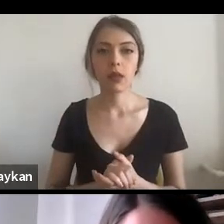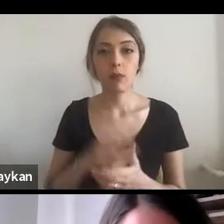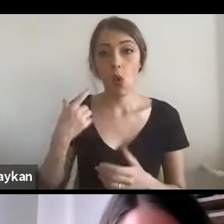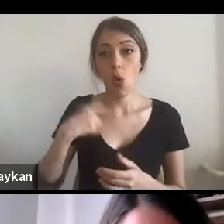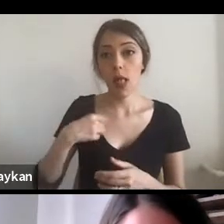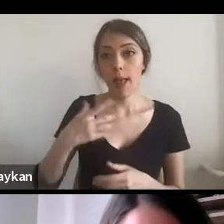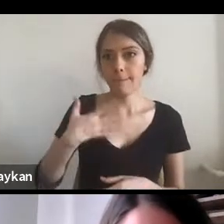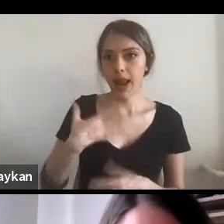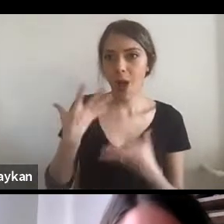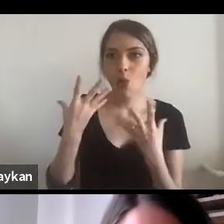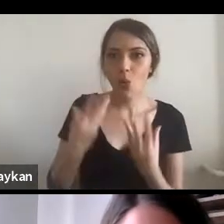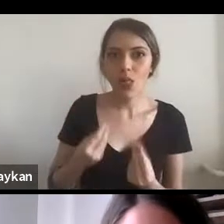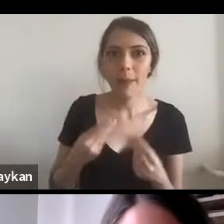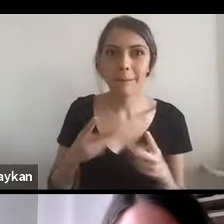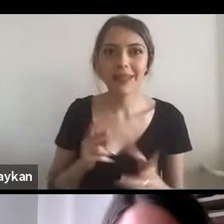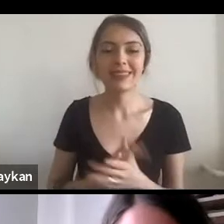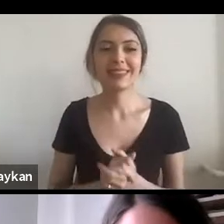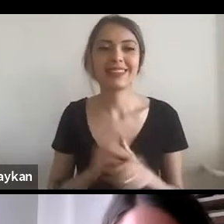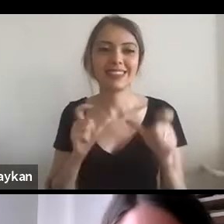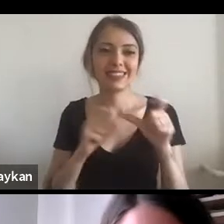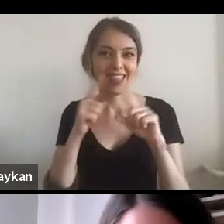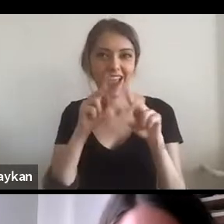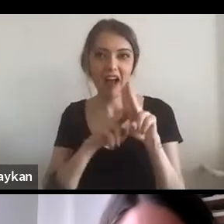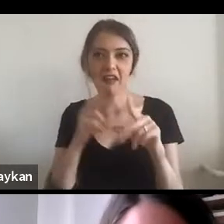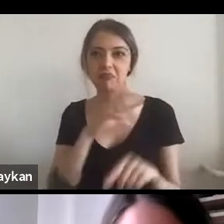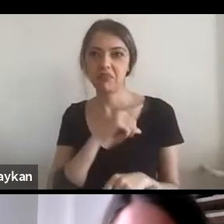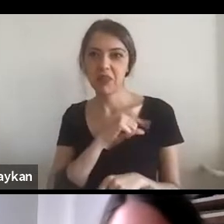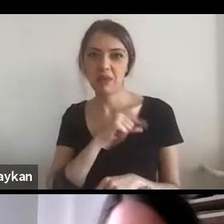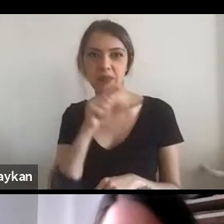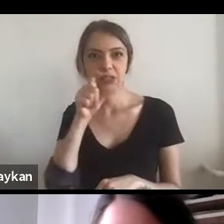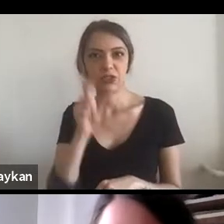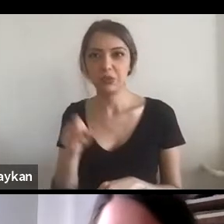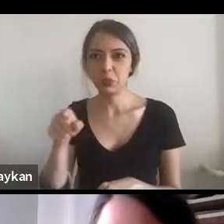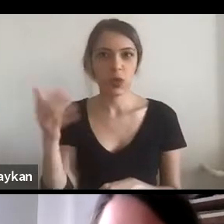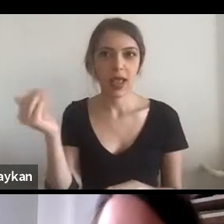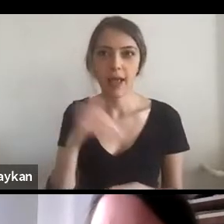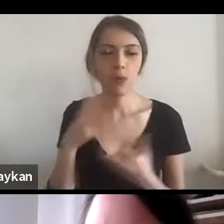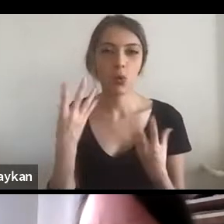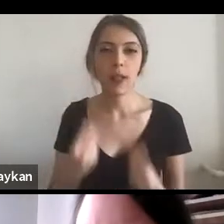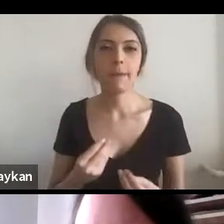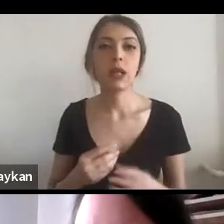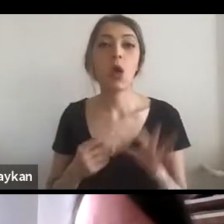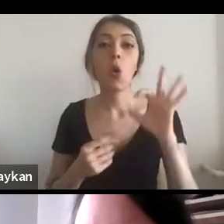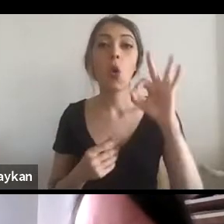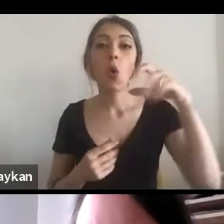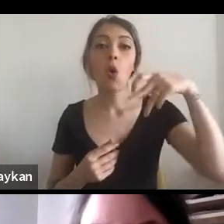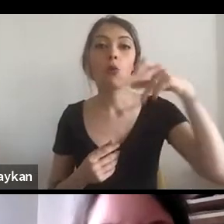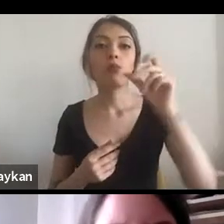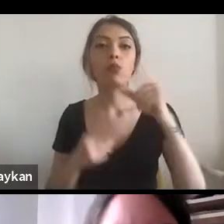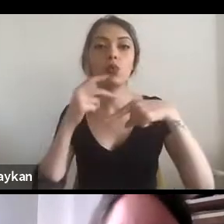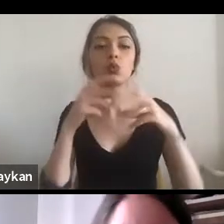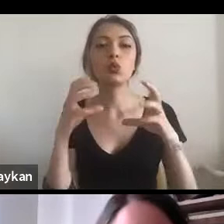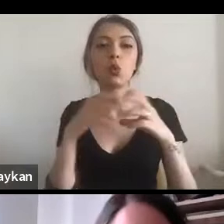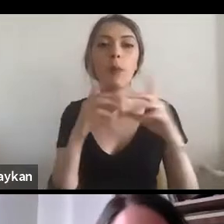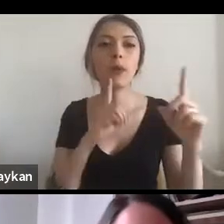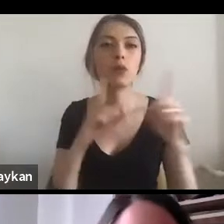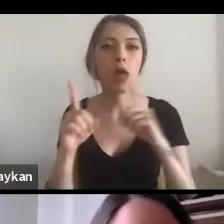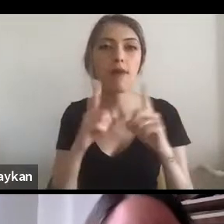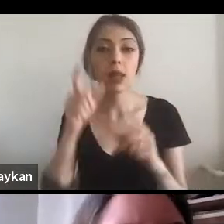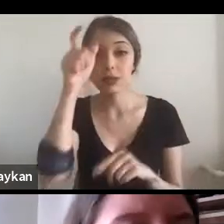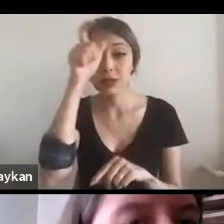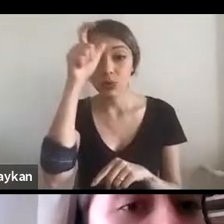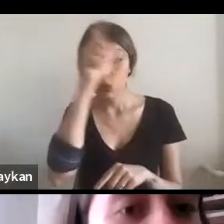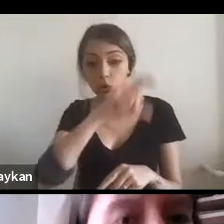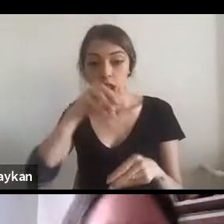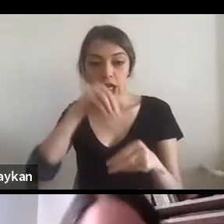eden STK'lar vardır diye düşünüyorum. Opus grubu davaları Türkiye'de kadına yönelik şiddetin sona